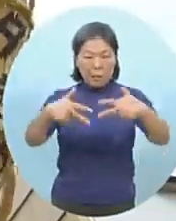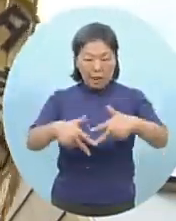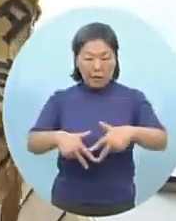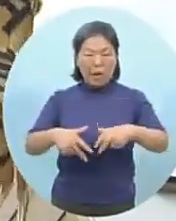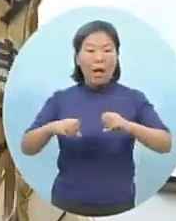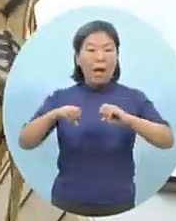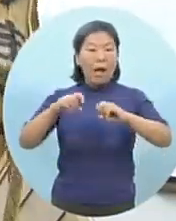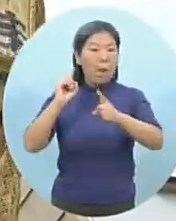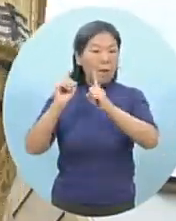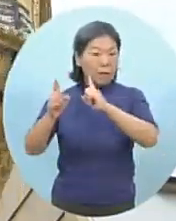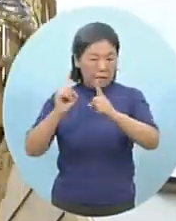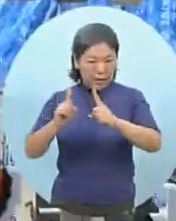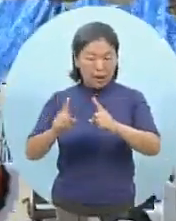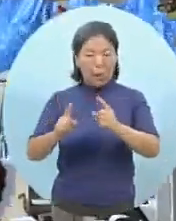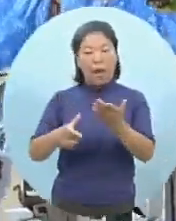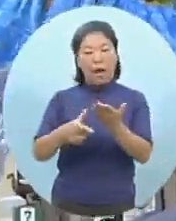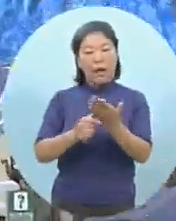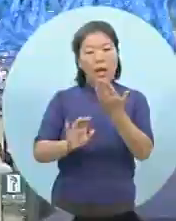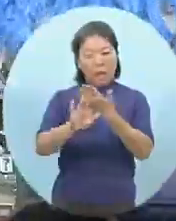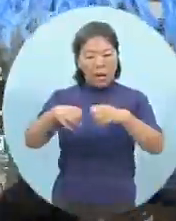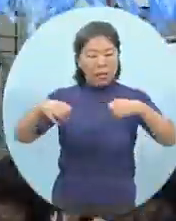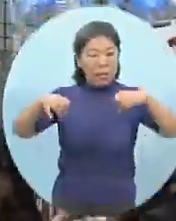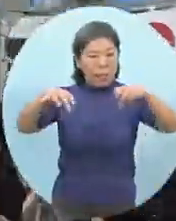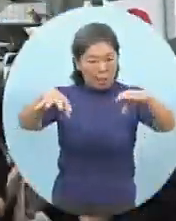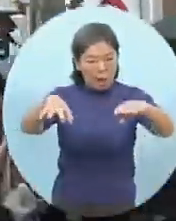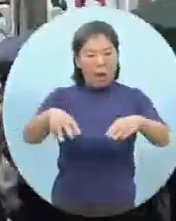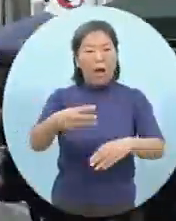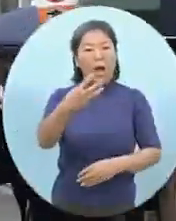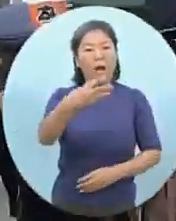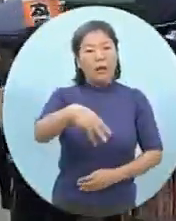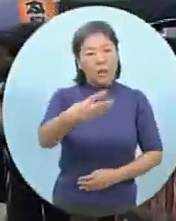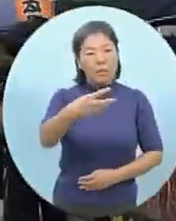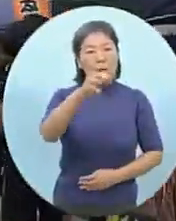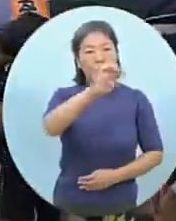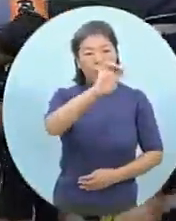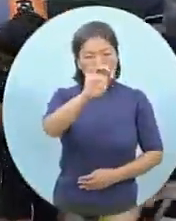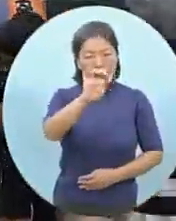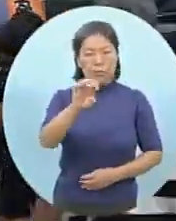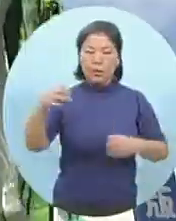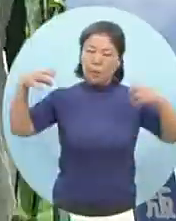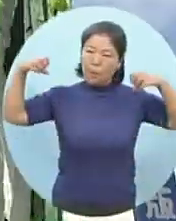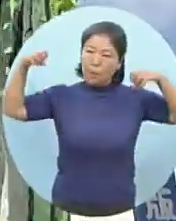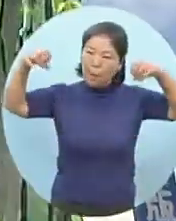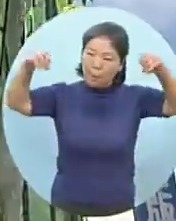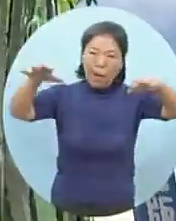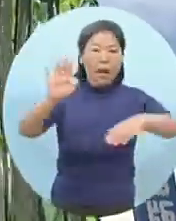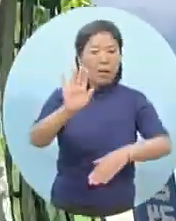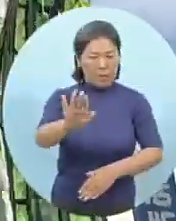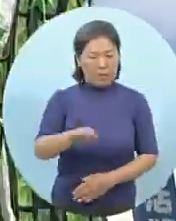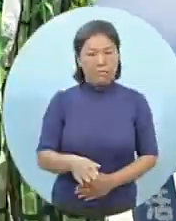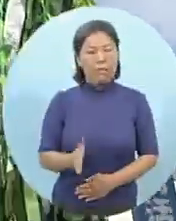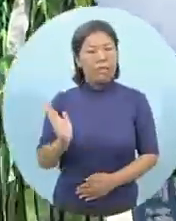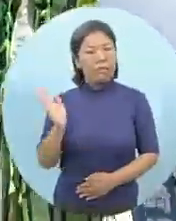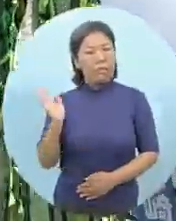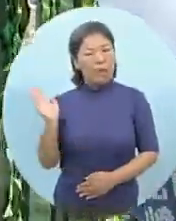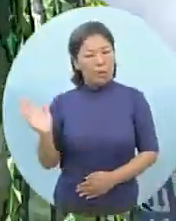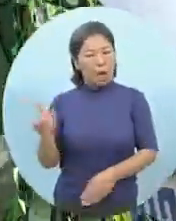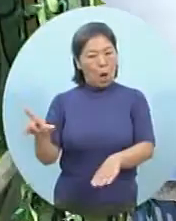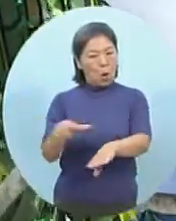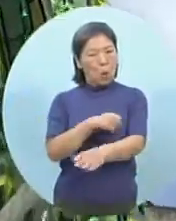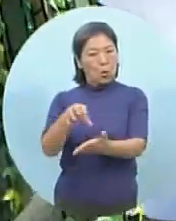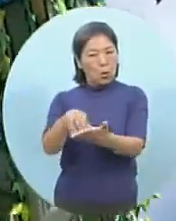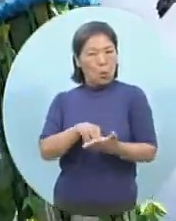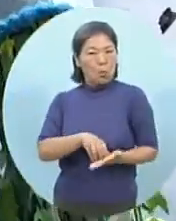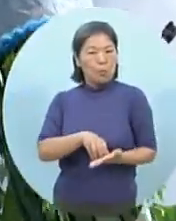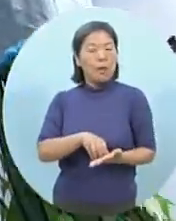駅前商店街を中心に340もの笹飾りが展示されました。こちらは特賞に輝